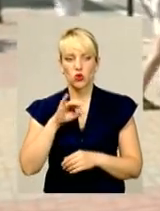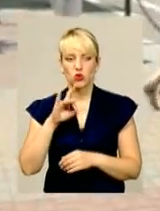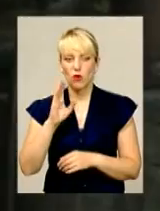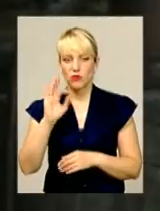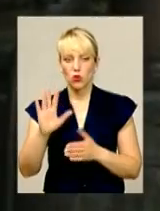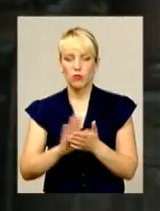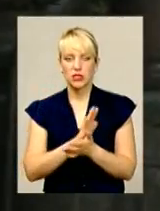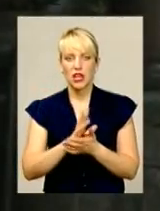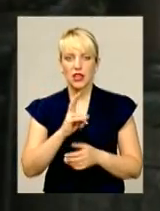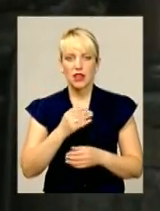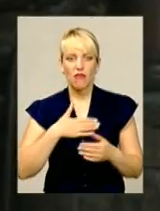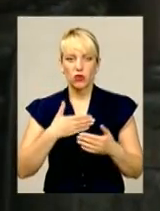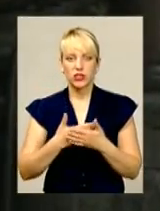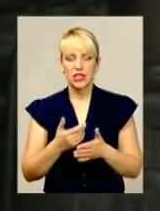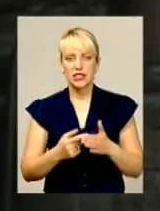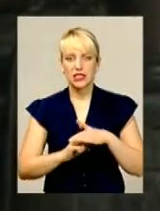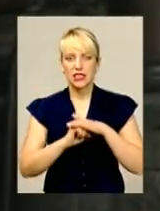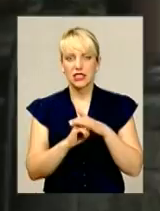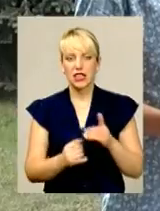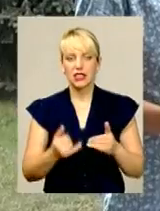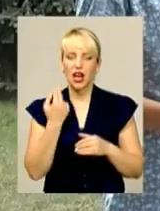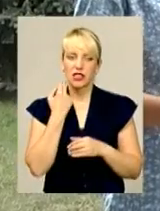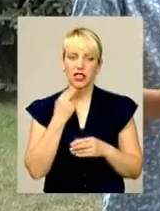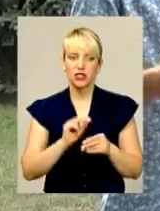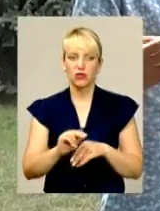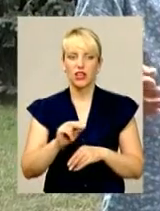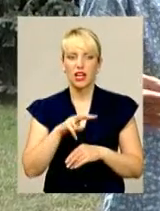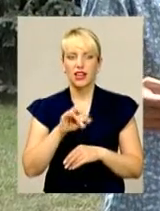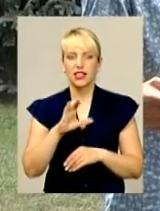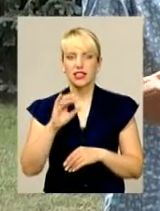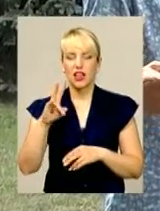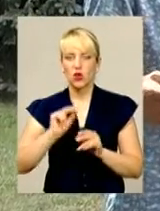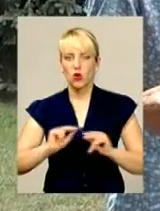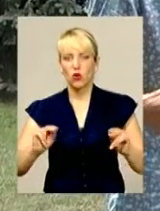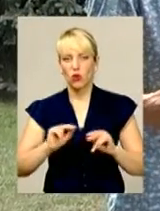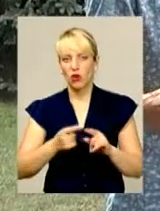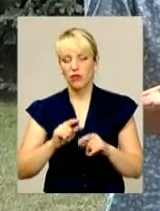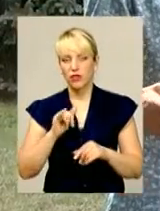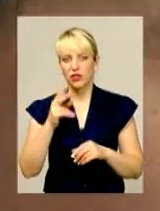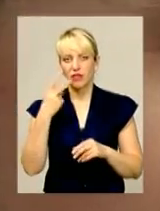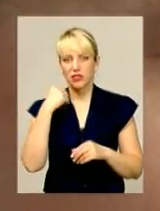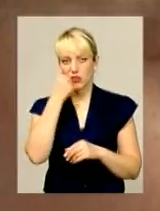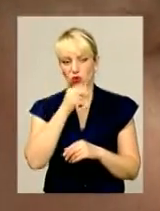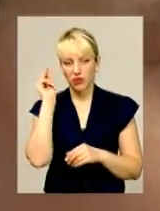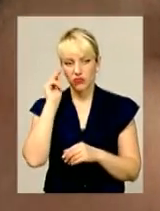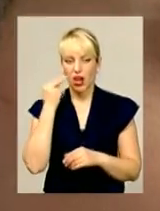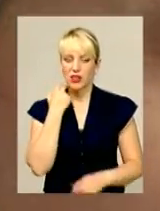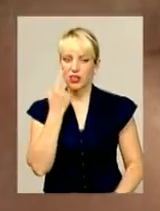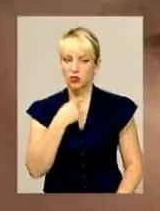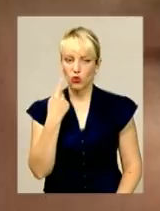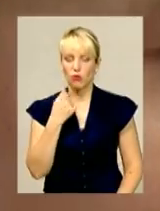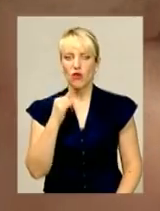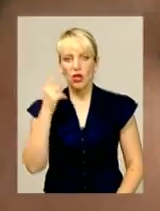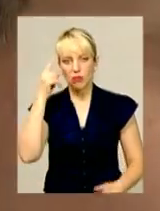Віднедавна на волонтерських засадах англійську для чиновників тут викладає Андрій Лисенко. Він майже 20 років вивчає англійську мову і переконаний,